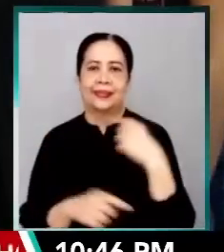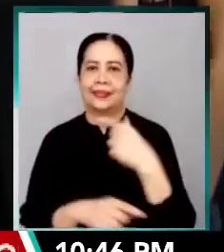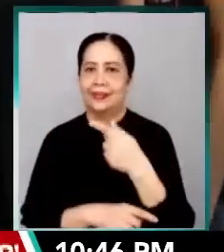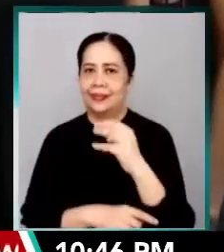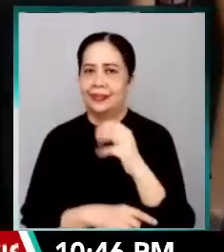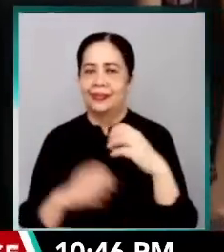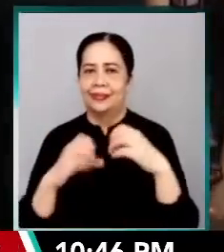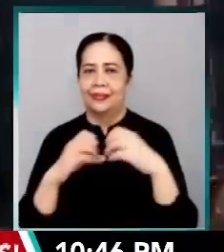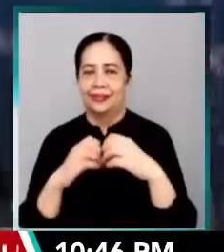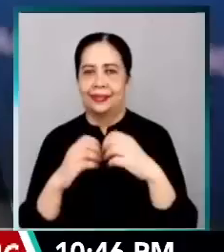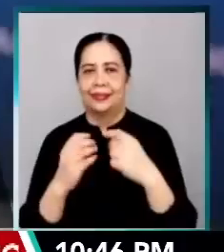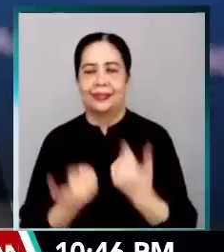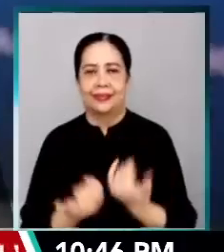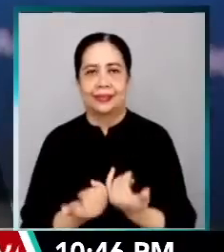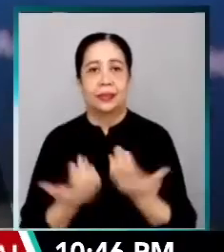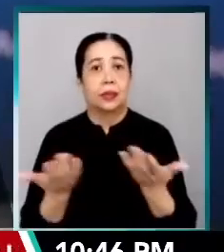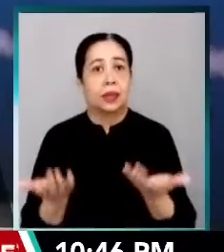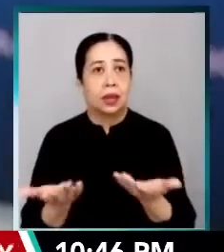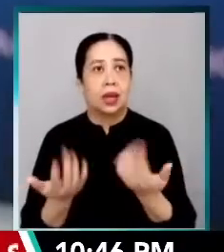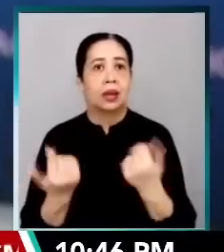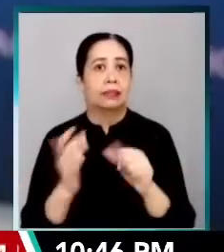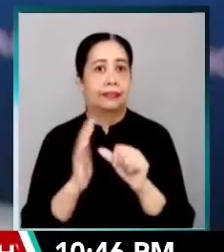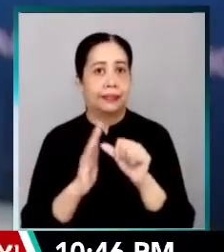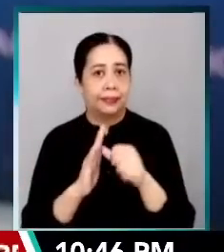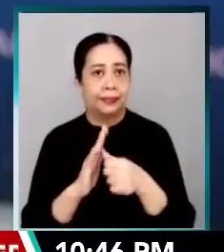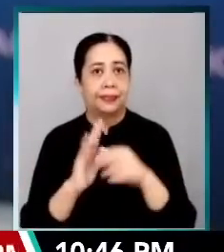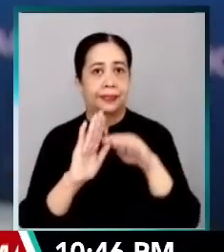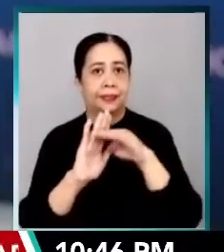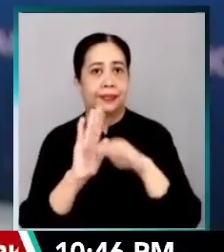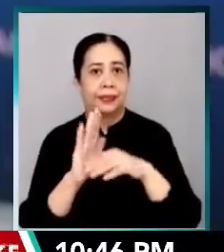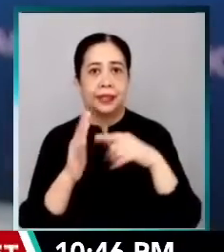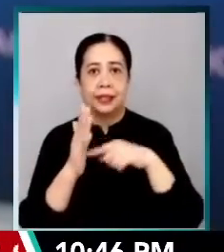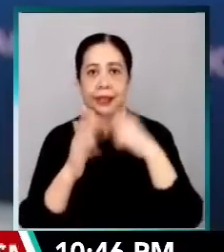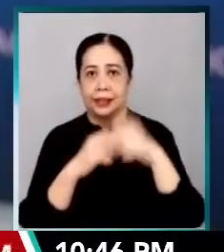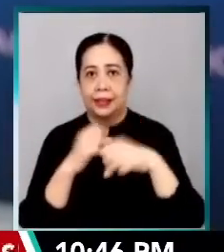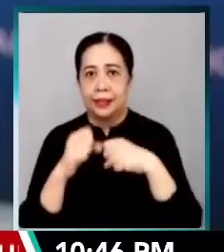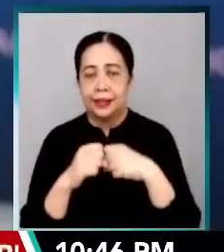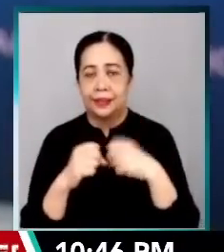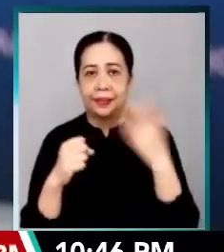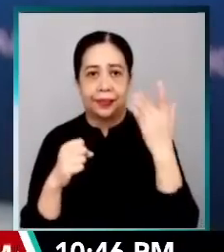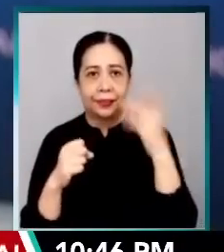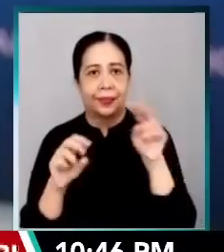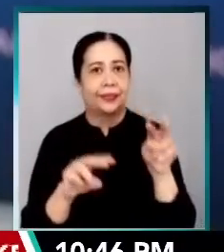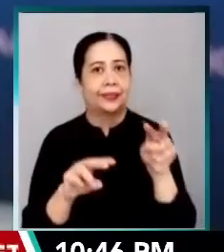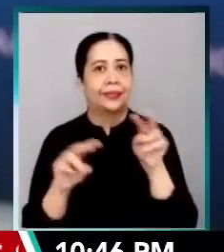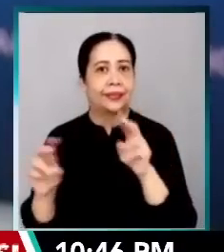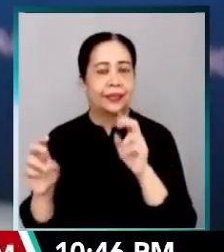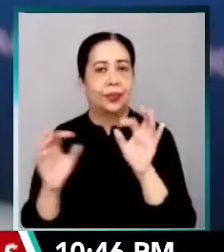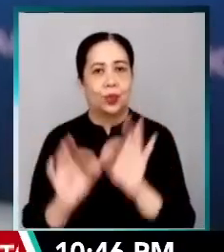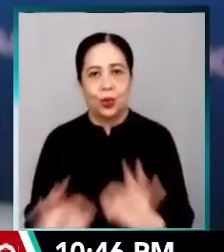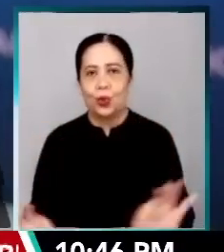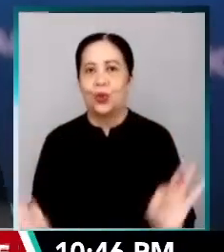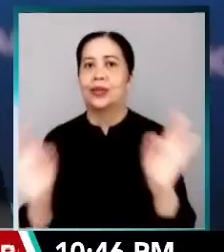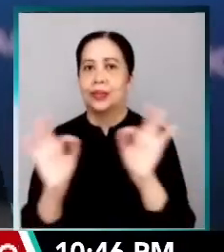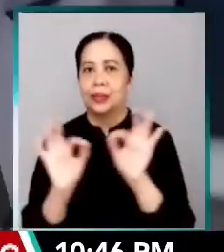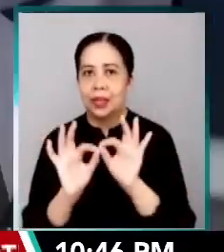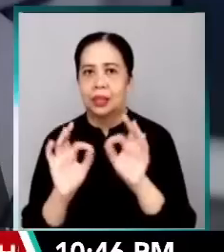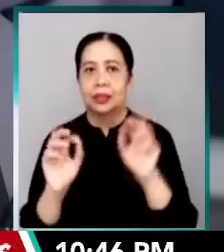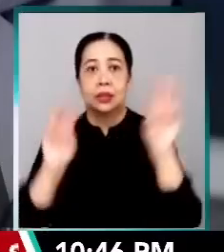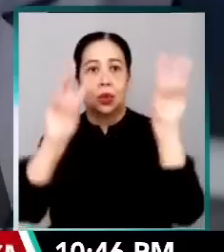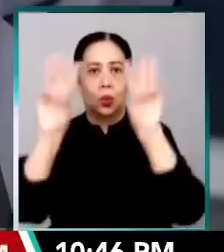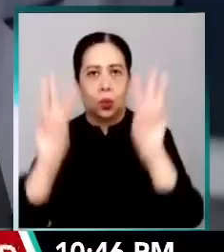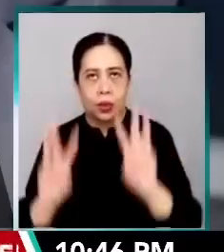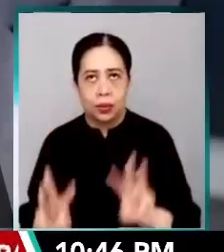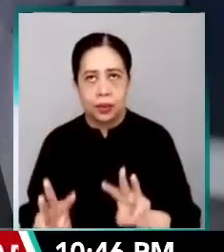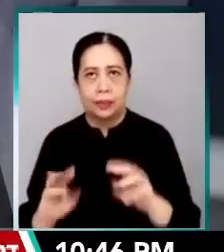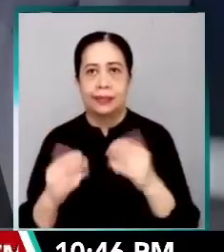one of our milestones for this year kasi nakikita natin yung importansya ng weather, lalo na ngayong may